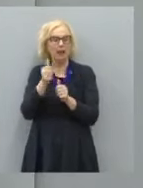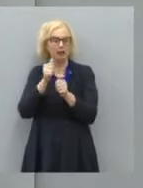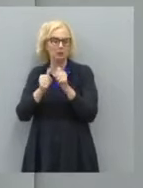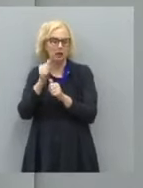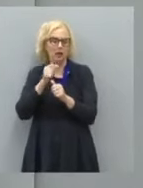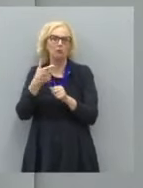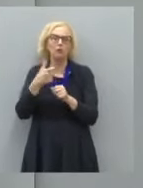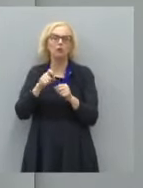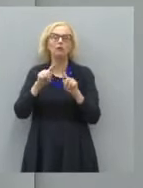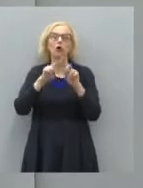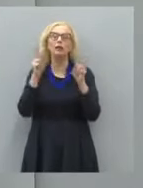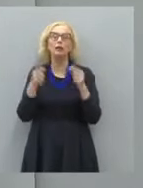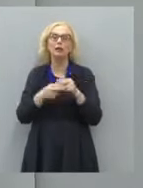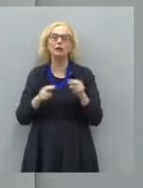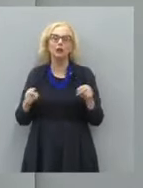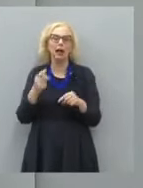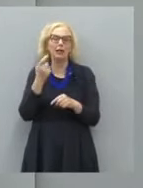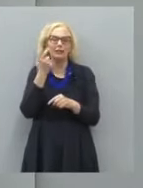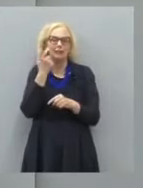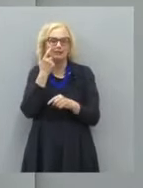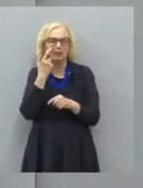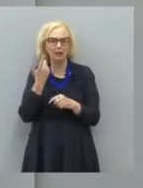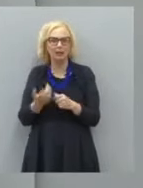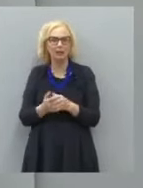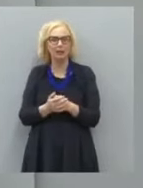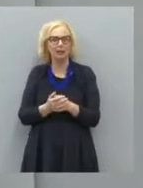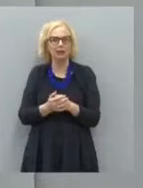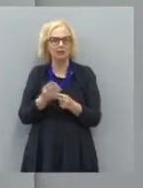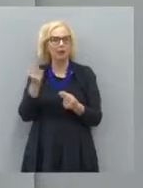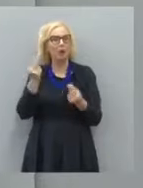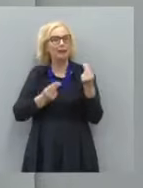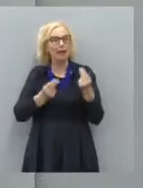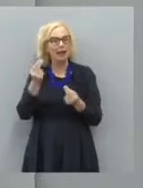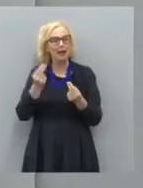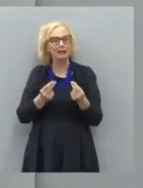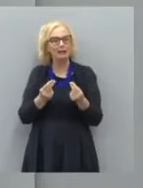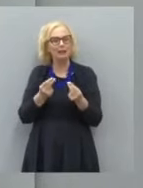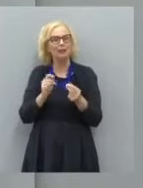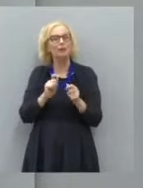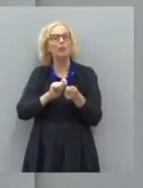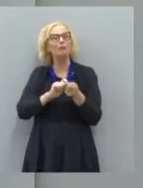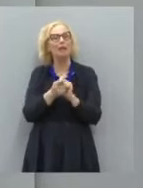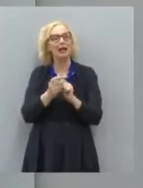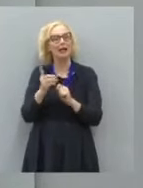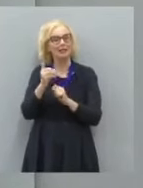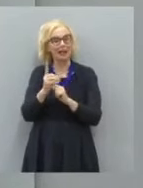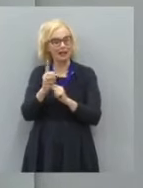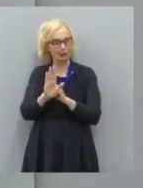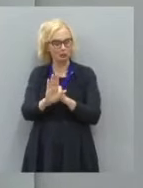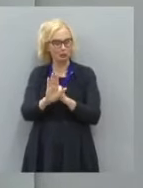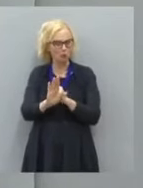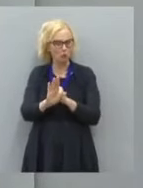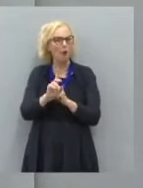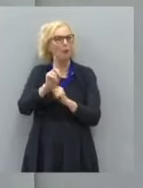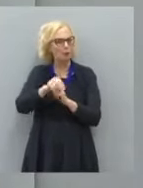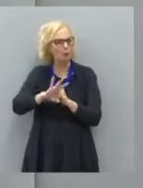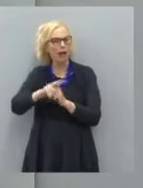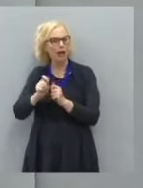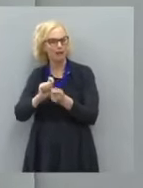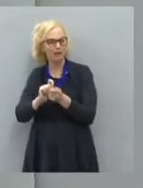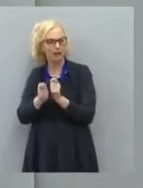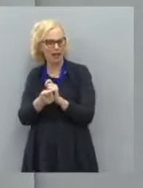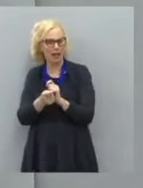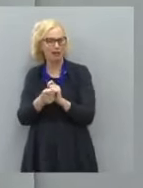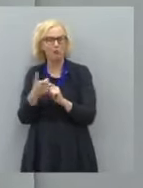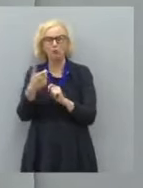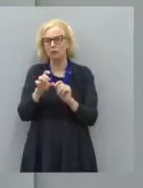internazionale stanno emergendo dei dati che dicono che soprattutto la variante delta ma non è solo la variante delta un virus che